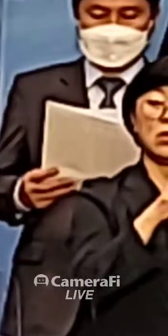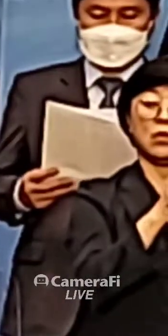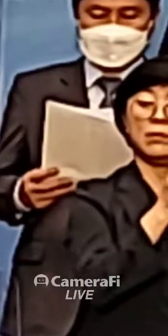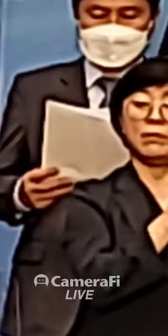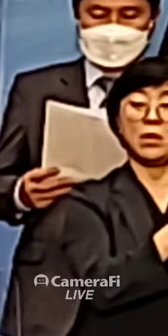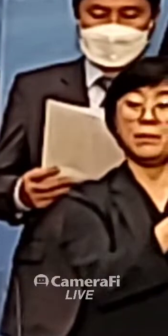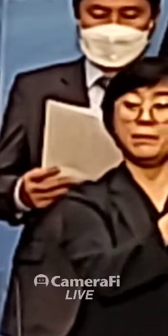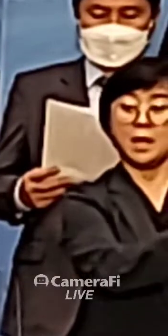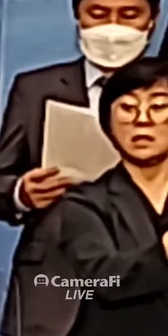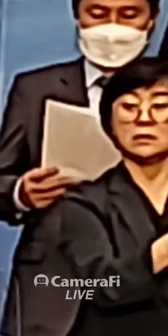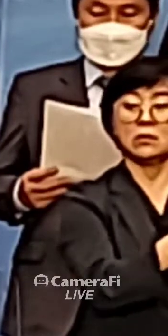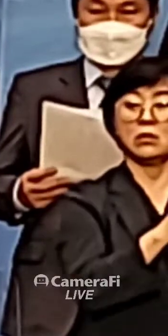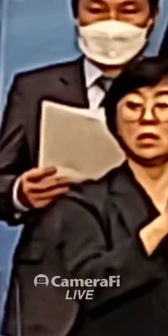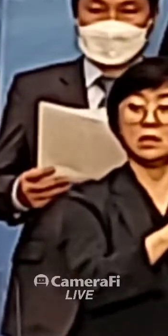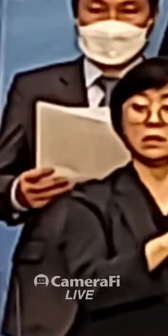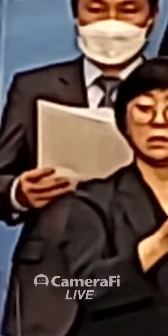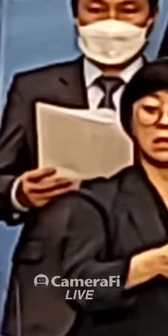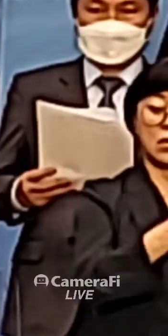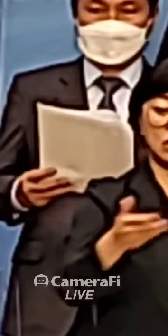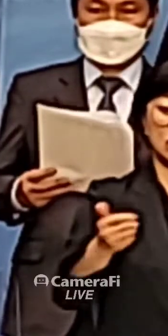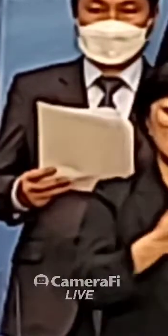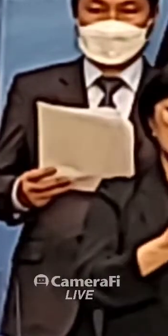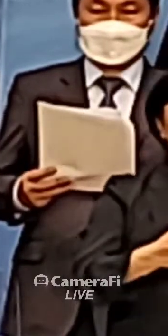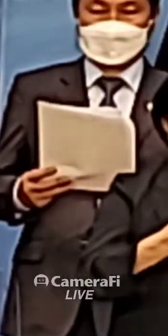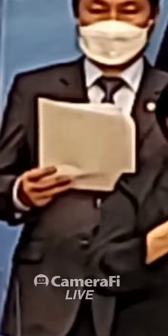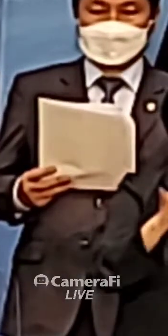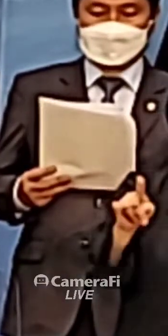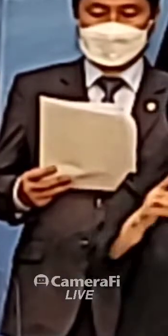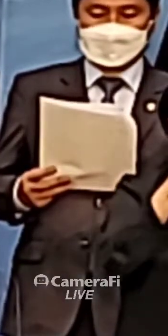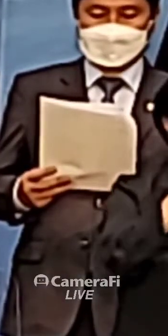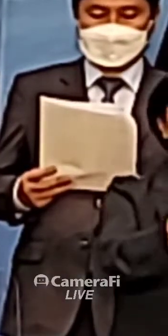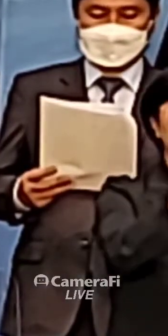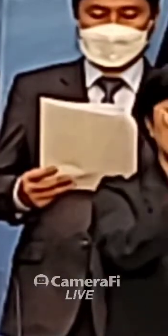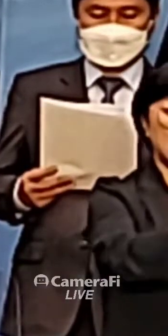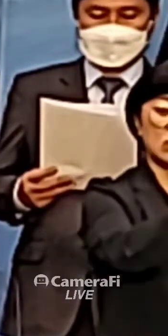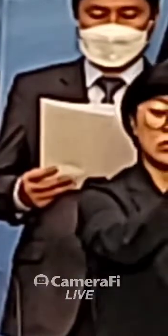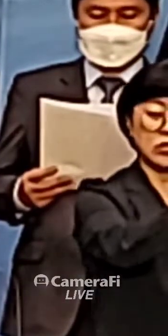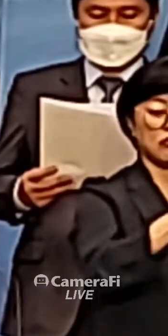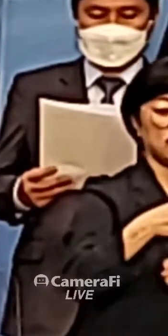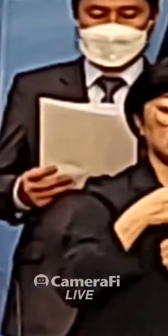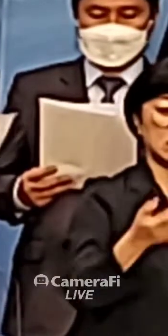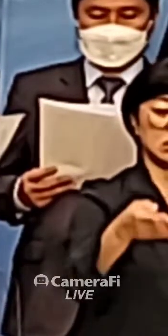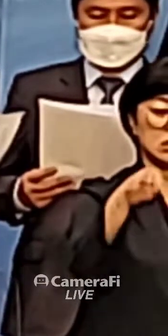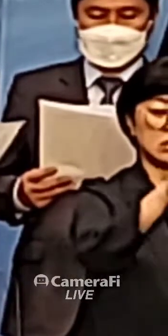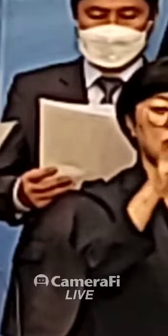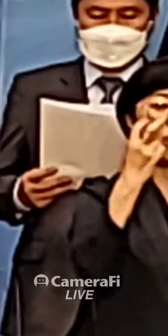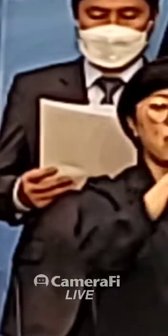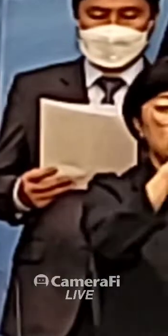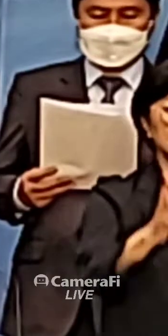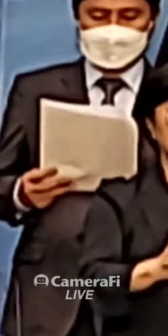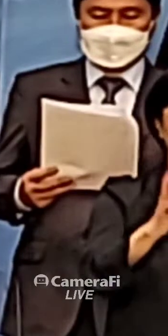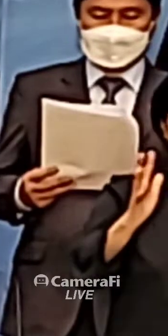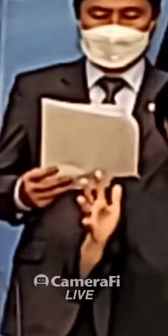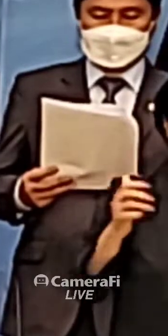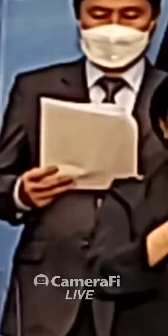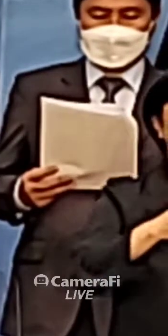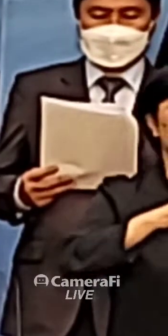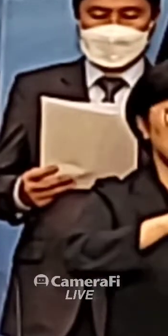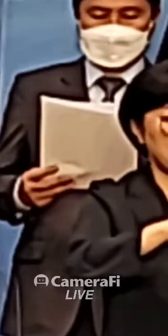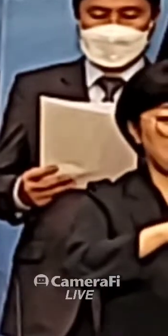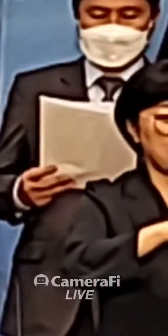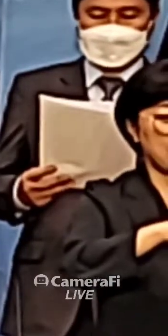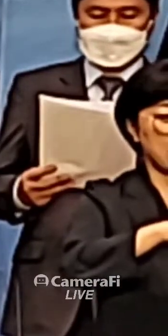토지이용규제법과 관련된 강원도 4대 핵심 규제인 군사시설보호구역, 산림보호구역,